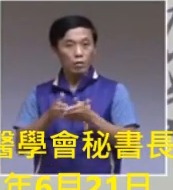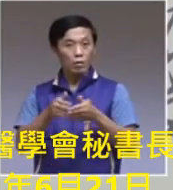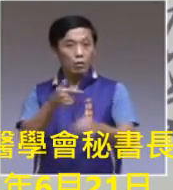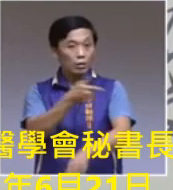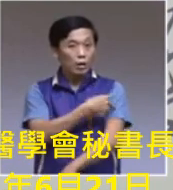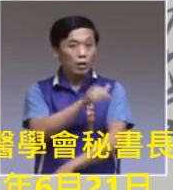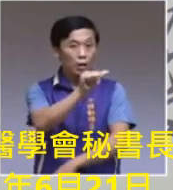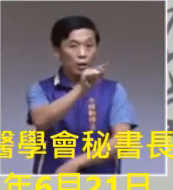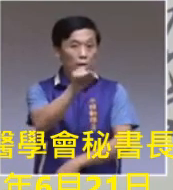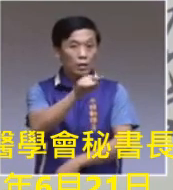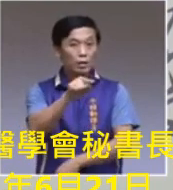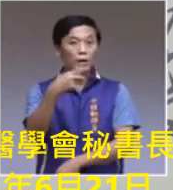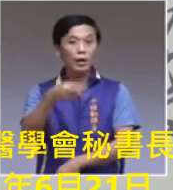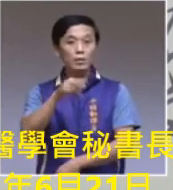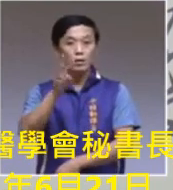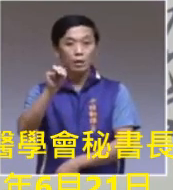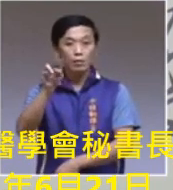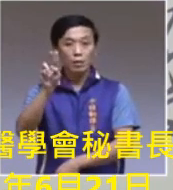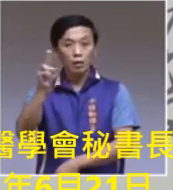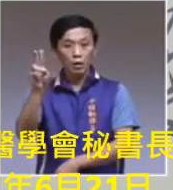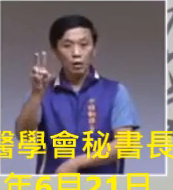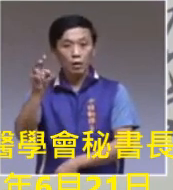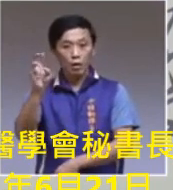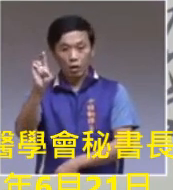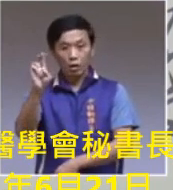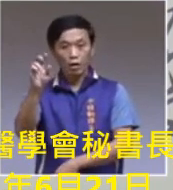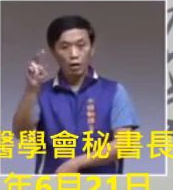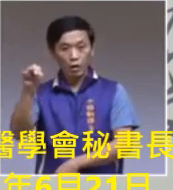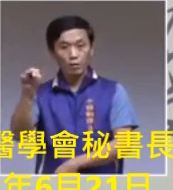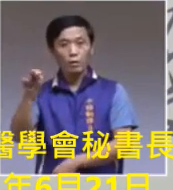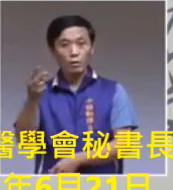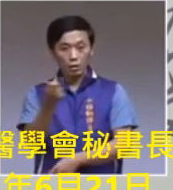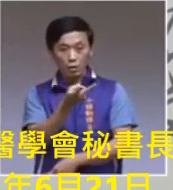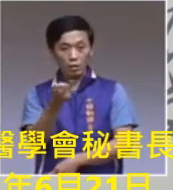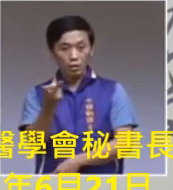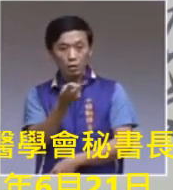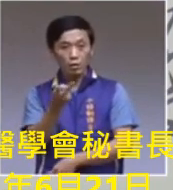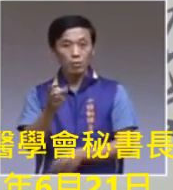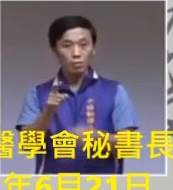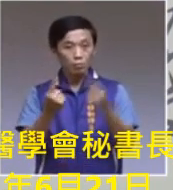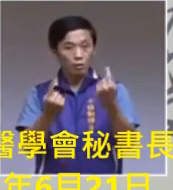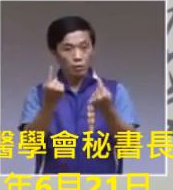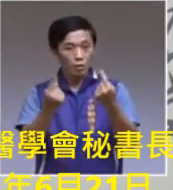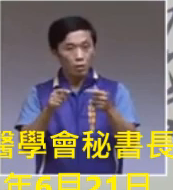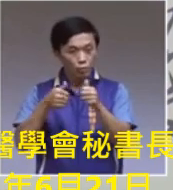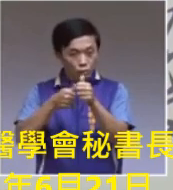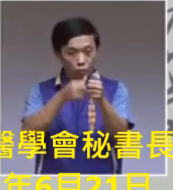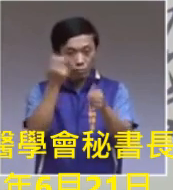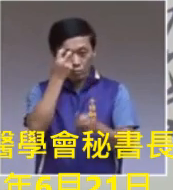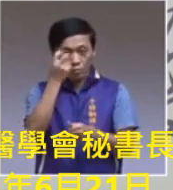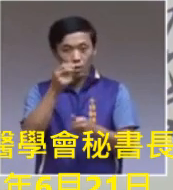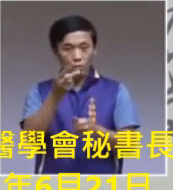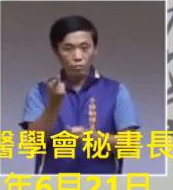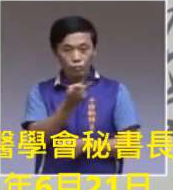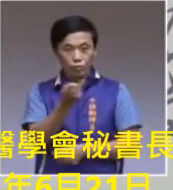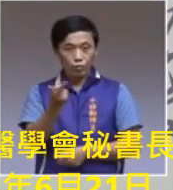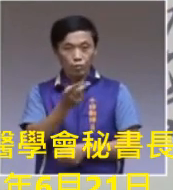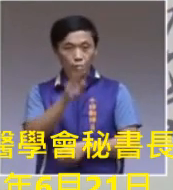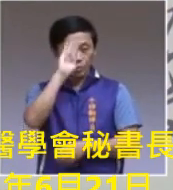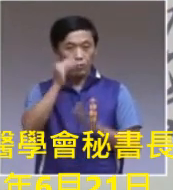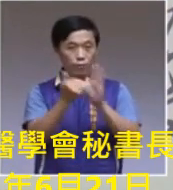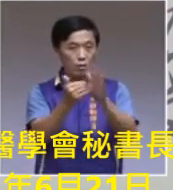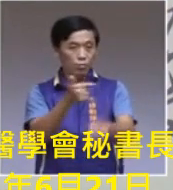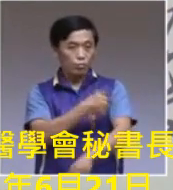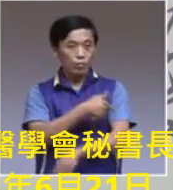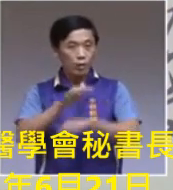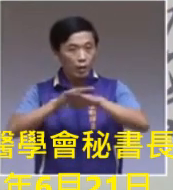打所谓的 M R N 的疫苗？那目前两者在使用上，在追踪看起来，两者都相当的安